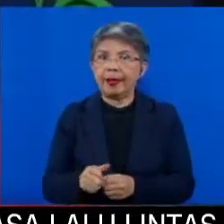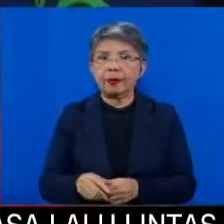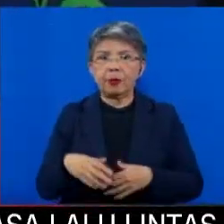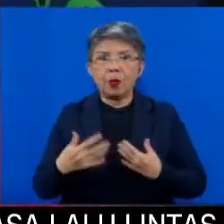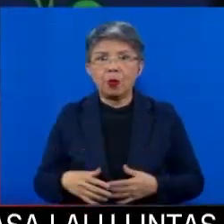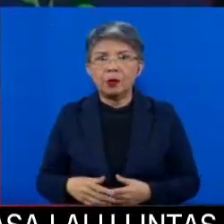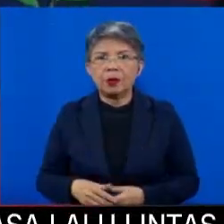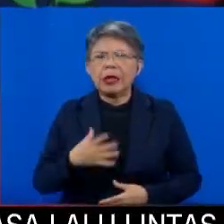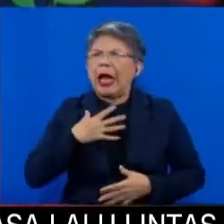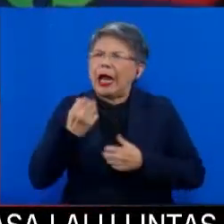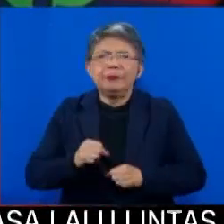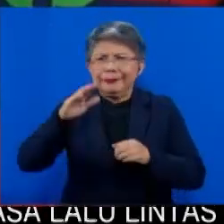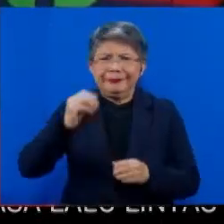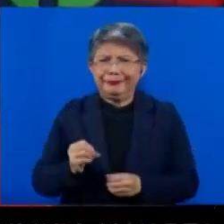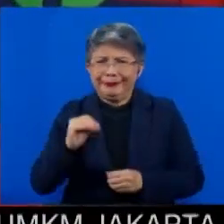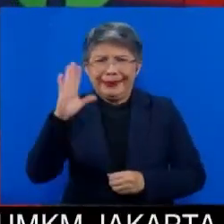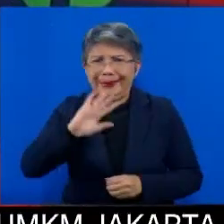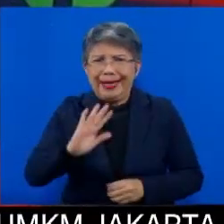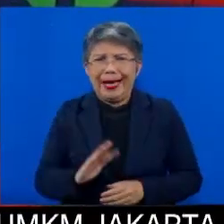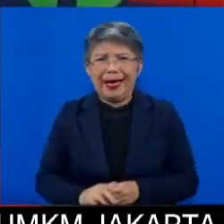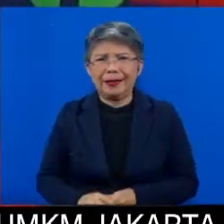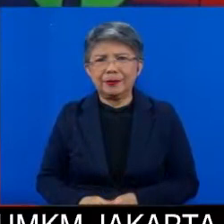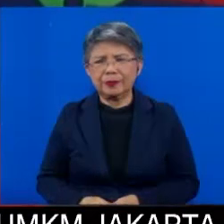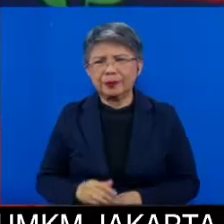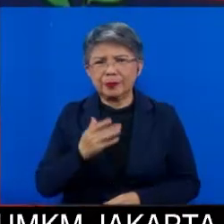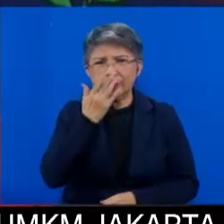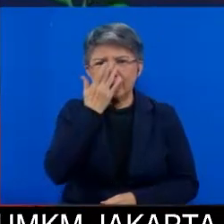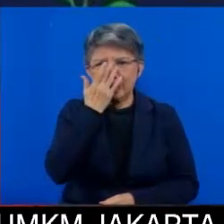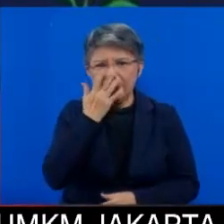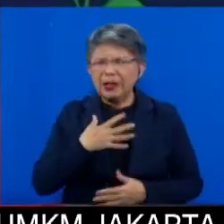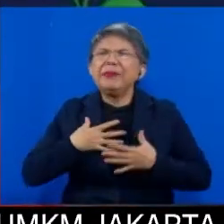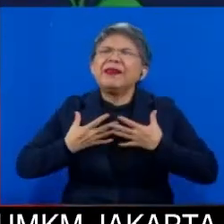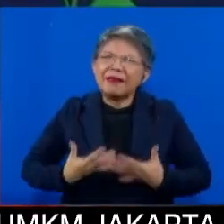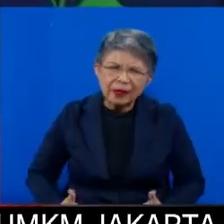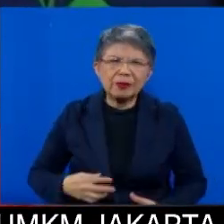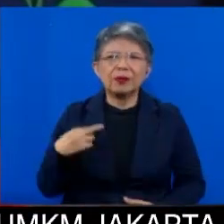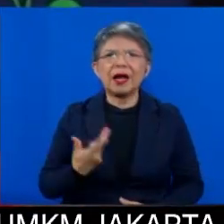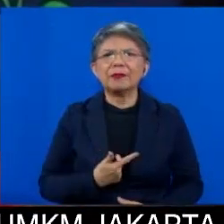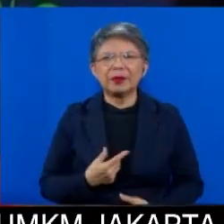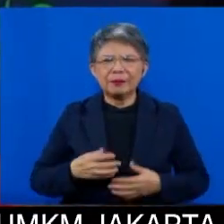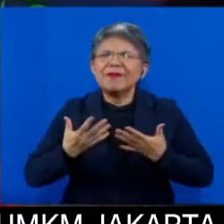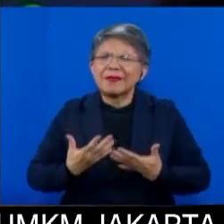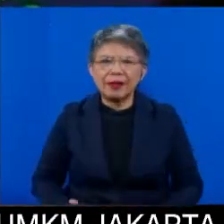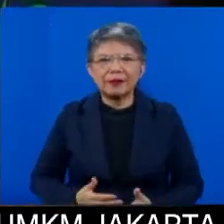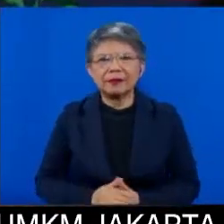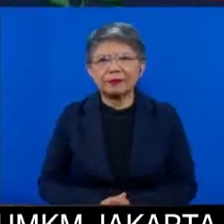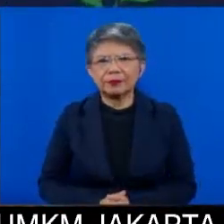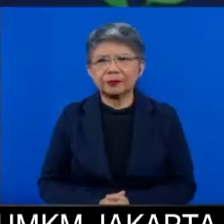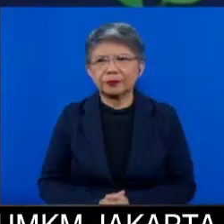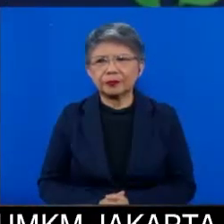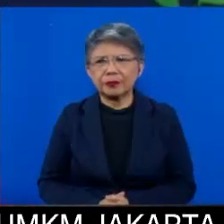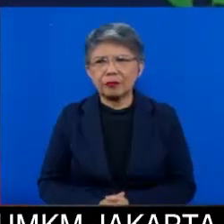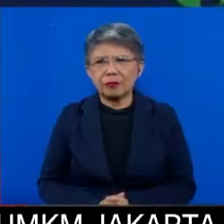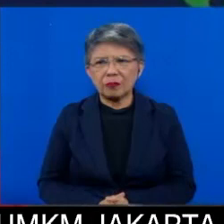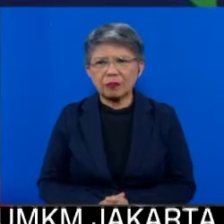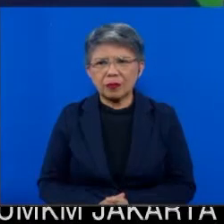Sebaiknya jangan naik, sebaiknya. Tapi kan mereka juga tahu, berat juga sih. Mereka juga ngerti, jangan terlalu